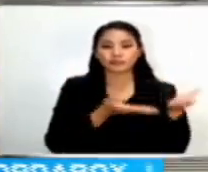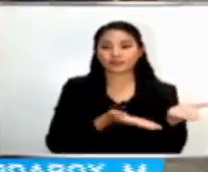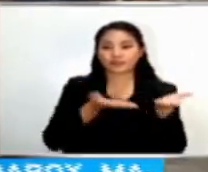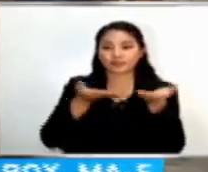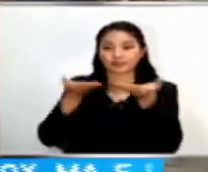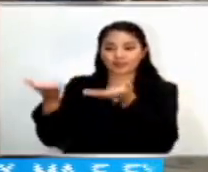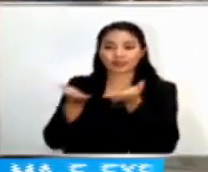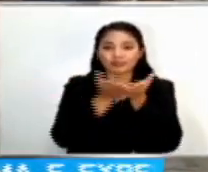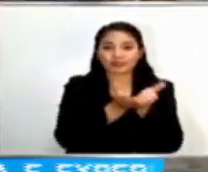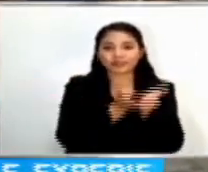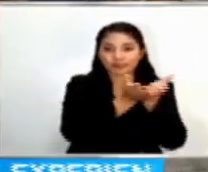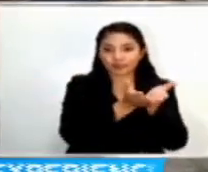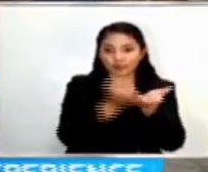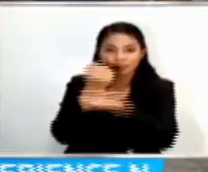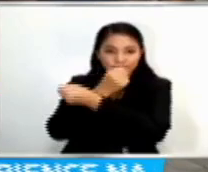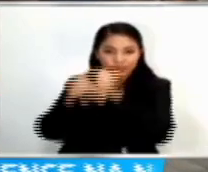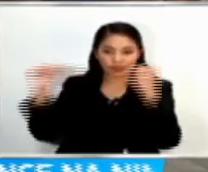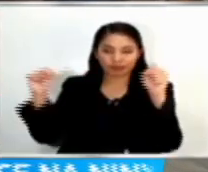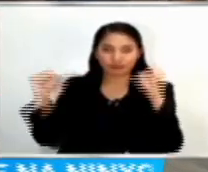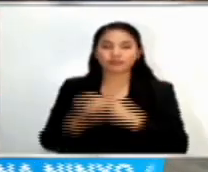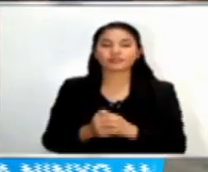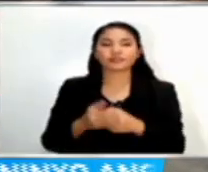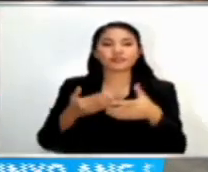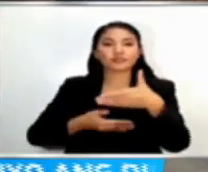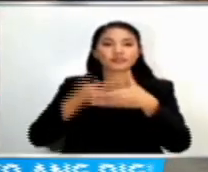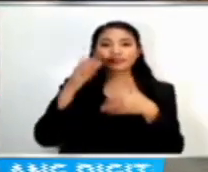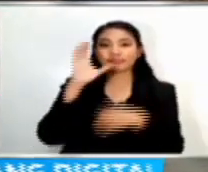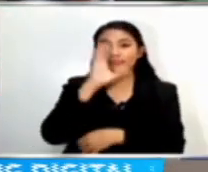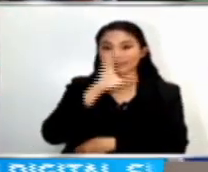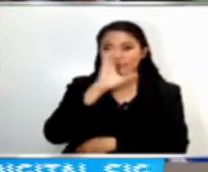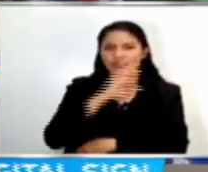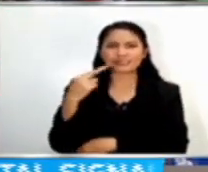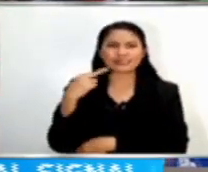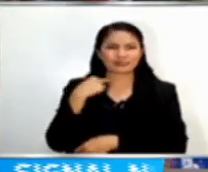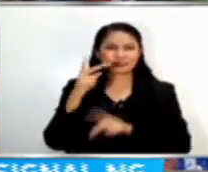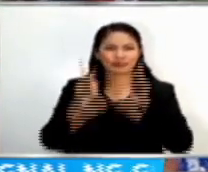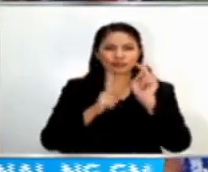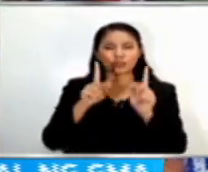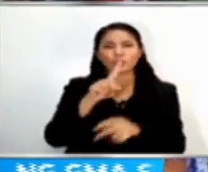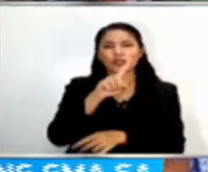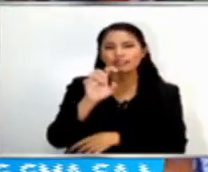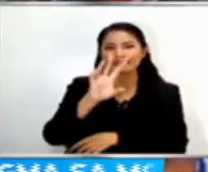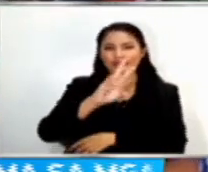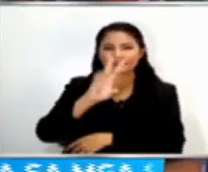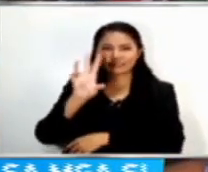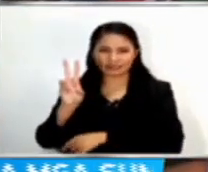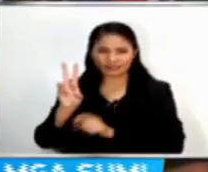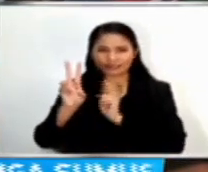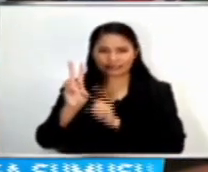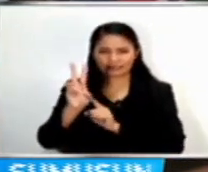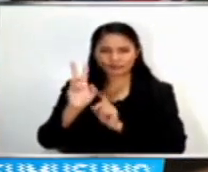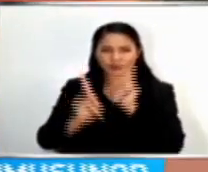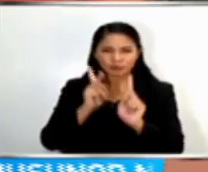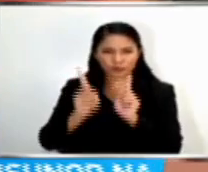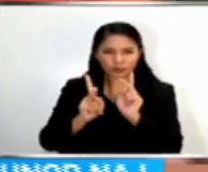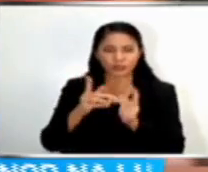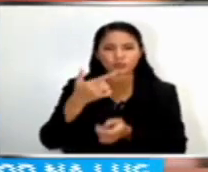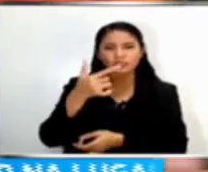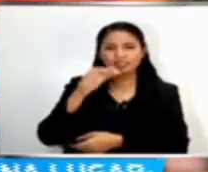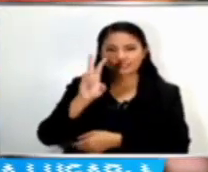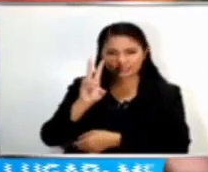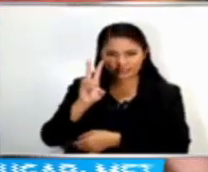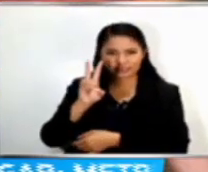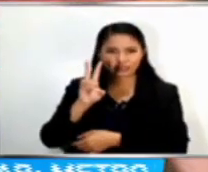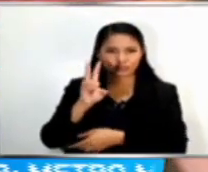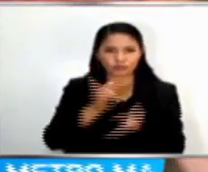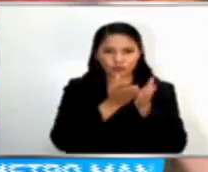pangisda. Stranded sa Cebu ang nasa 166 na individual, 85 rolling cargoes at 26 na vessel. Di bababa